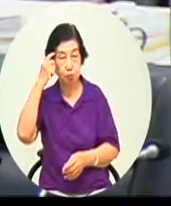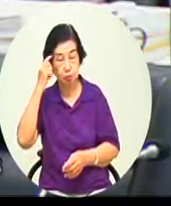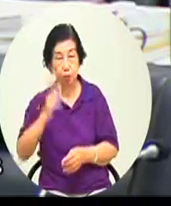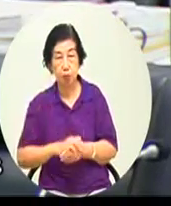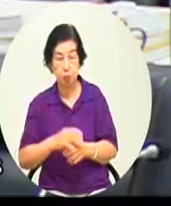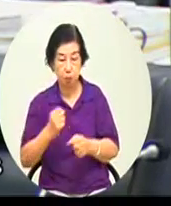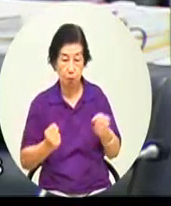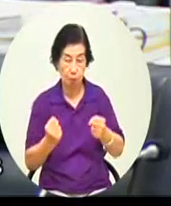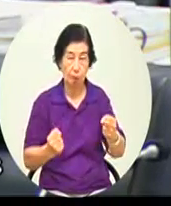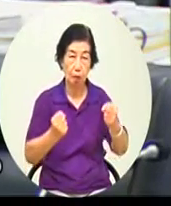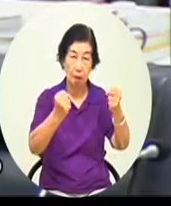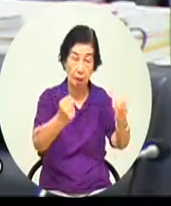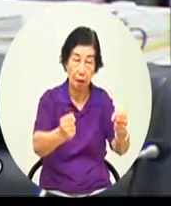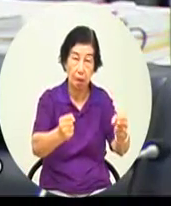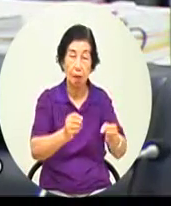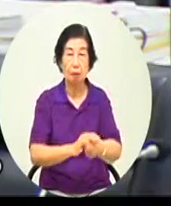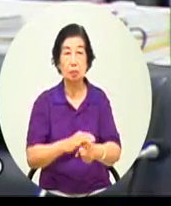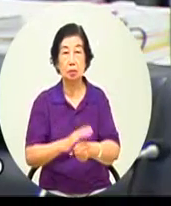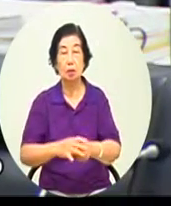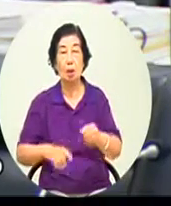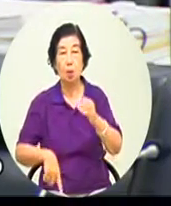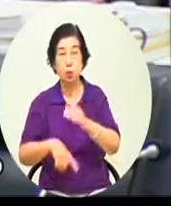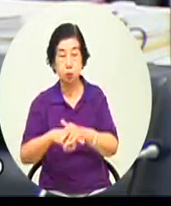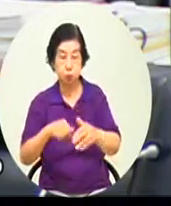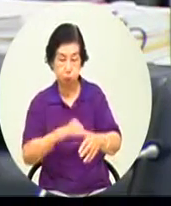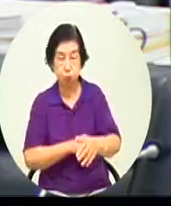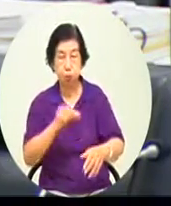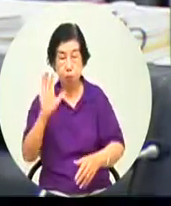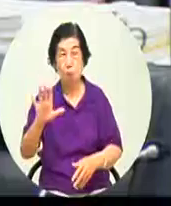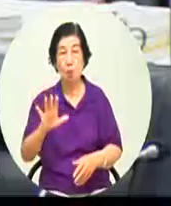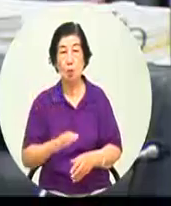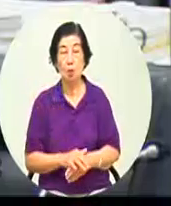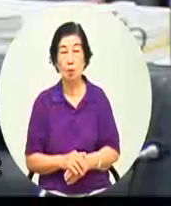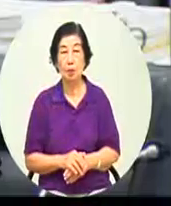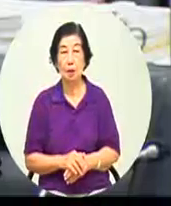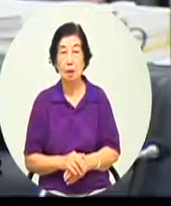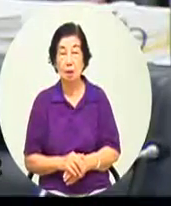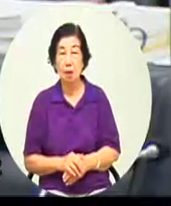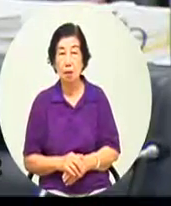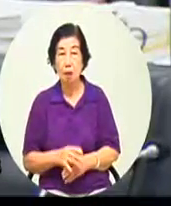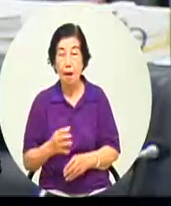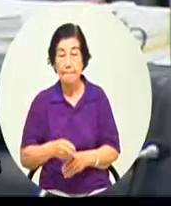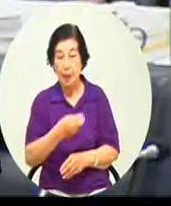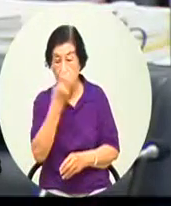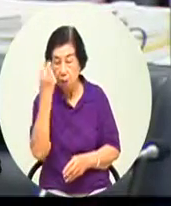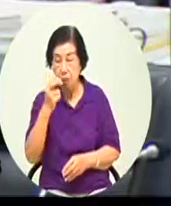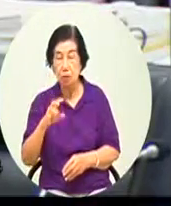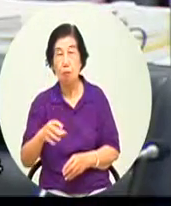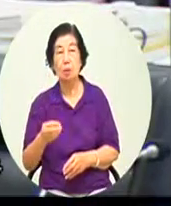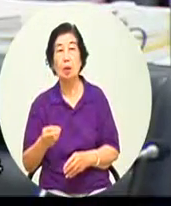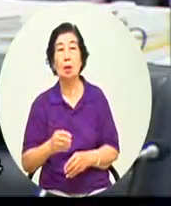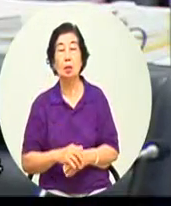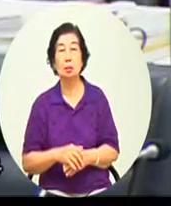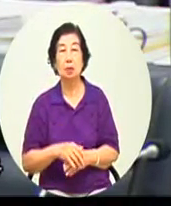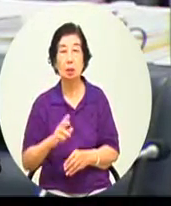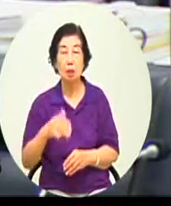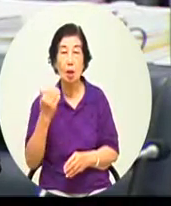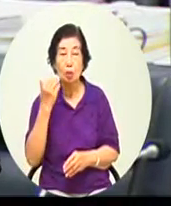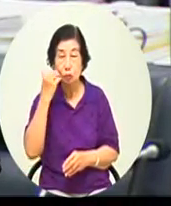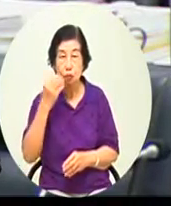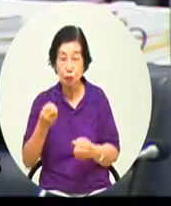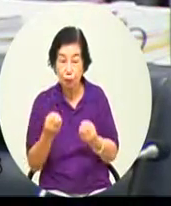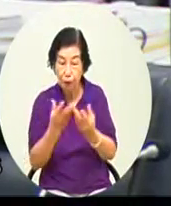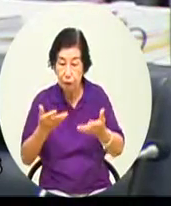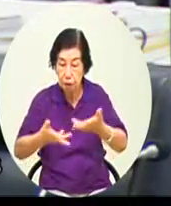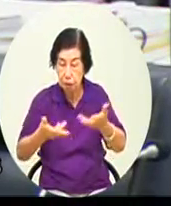可能顺便犯罪了。那如果没有被人家发现，了不起试一下赔一点钱了事，也没有第